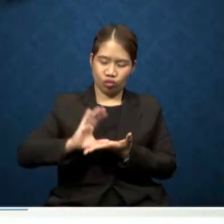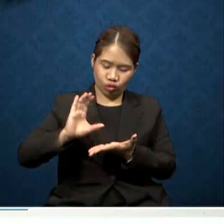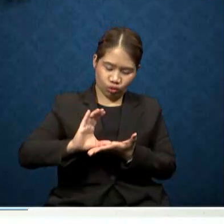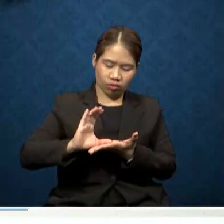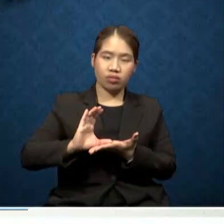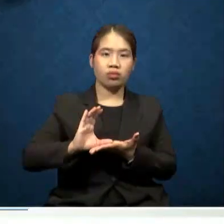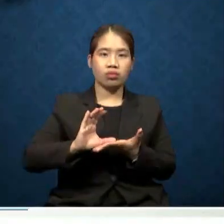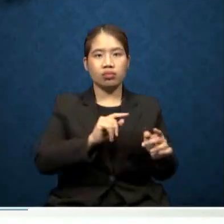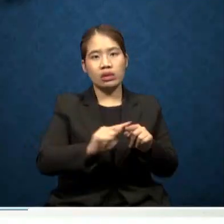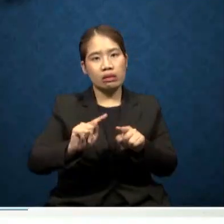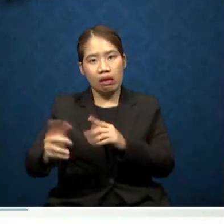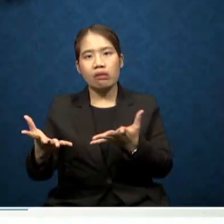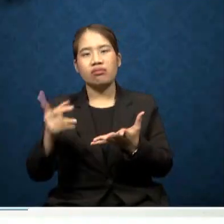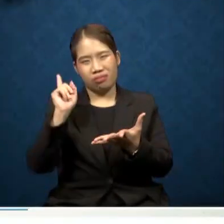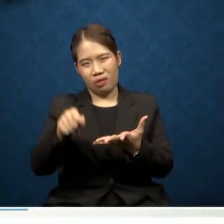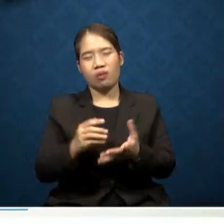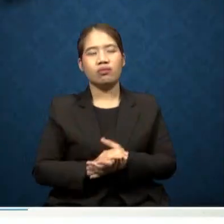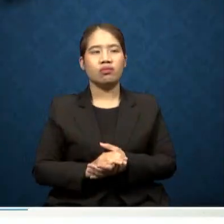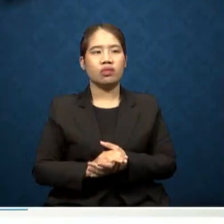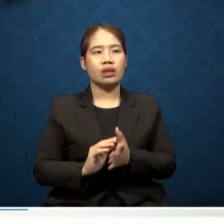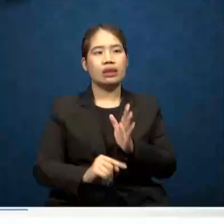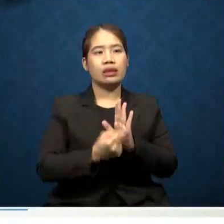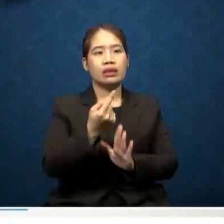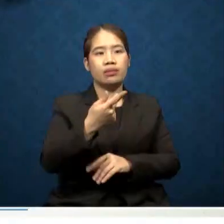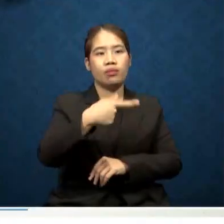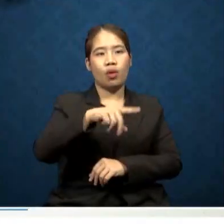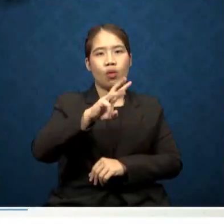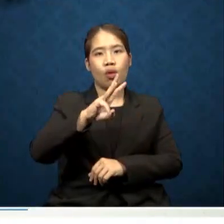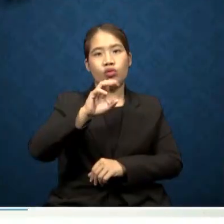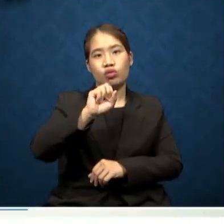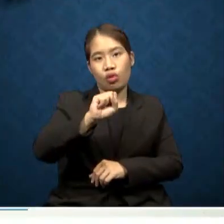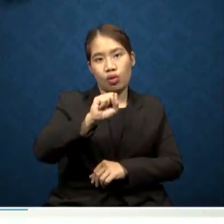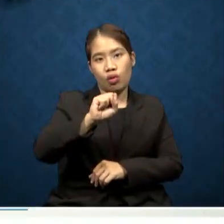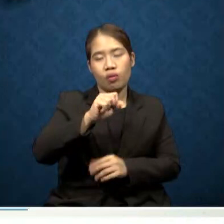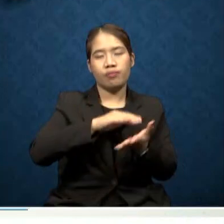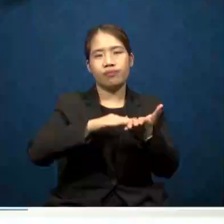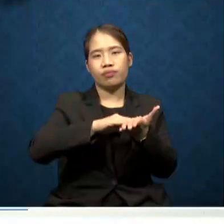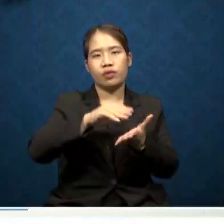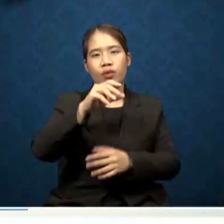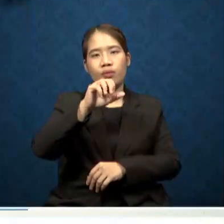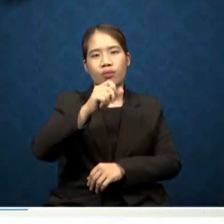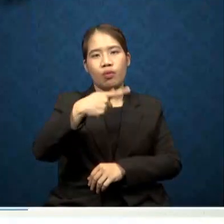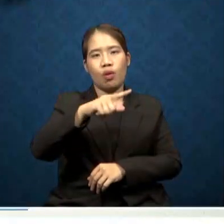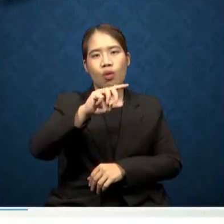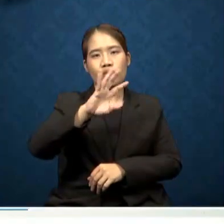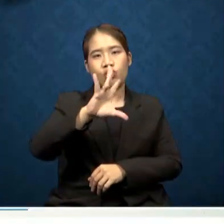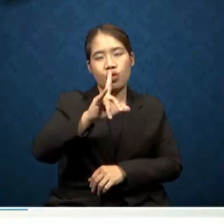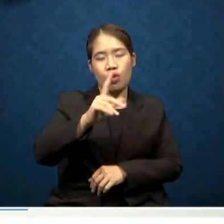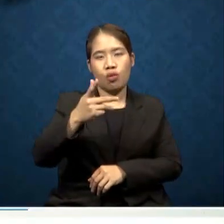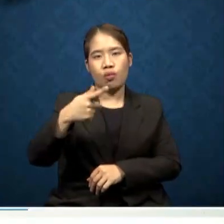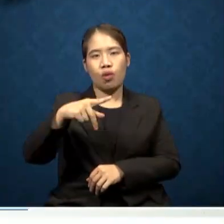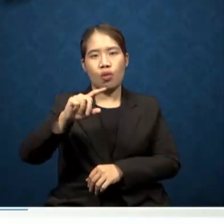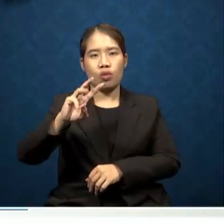ข้องในเรื่องการศึกษาตั้งแต่ระดับปวสก็ดีเอ้ยชษปวชก็ดีปวสก็ดีระดับ